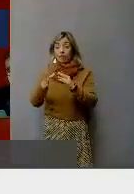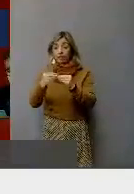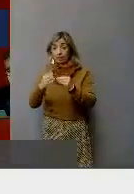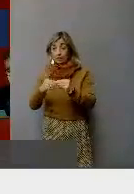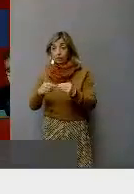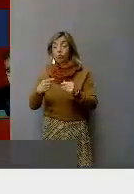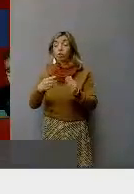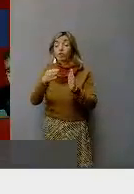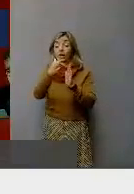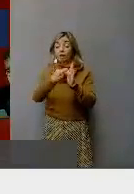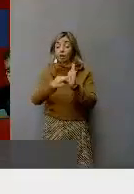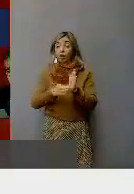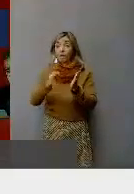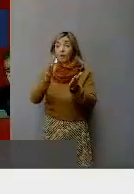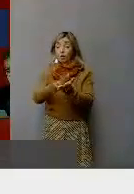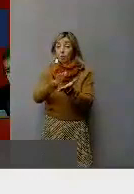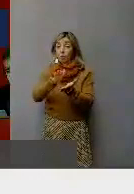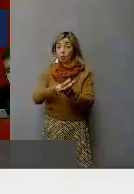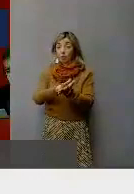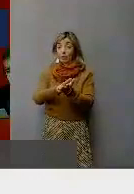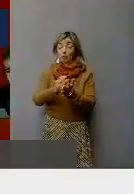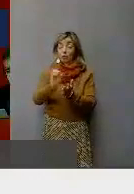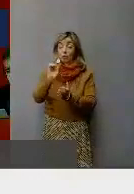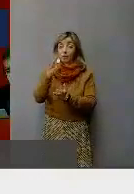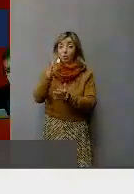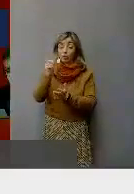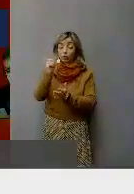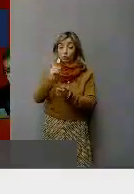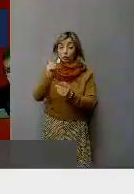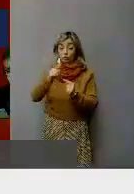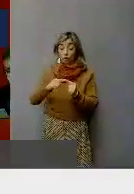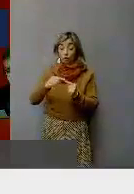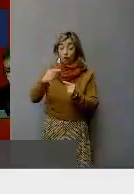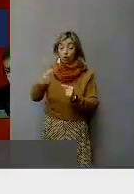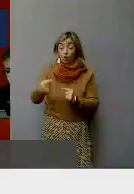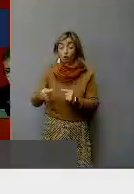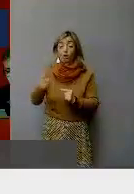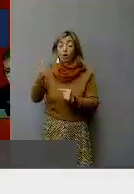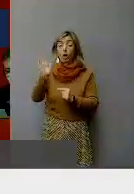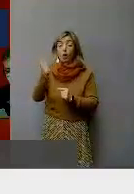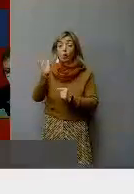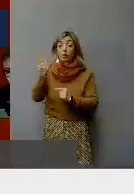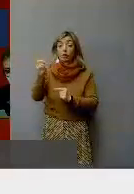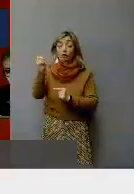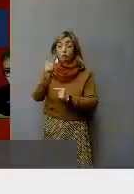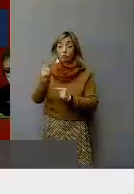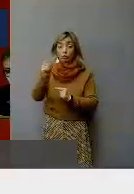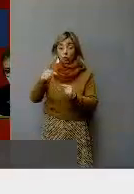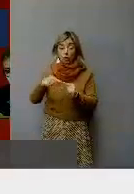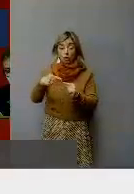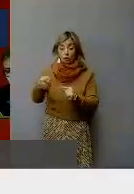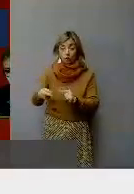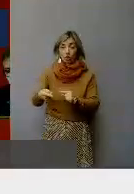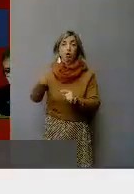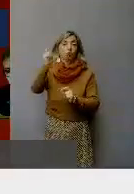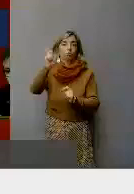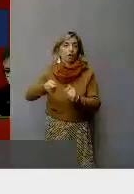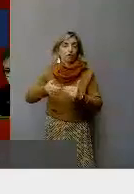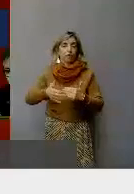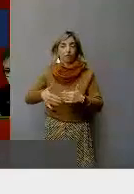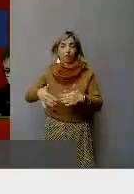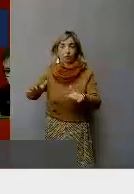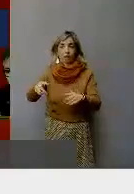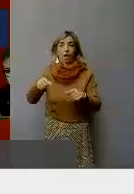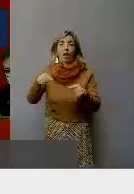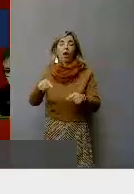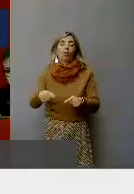giorni ne diventa esecutivo del corso al quindicesimo giorno possiamo considerarlo una rettifica di ufficio perché questo è quanto prevede lo